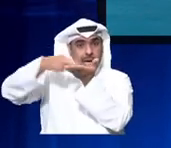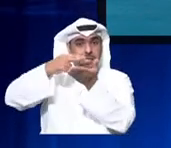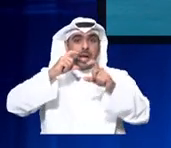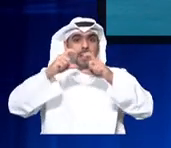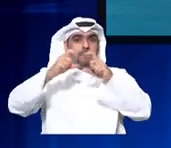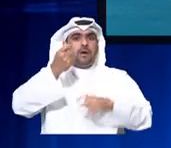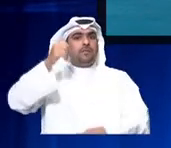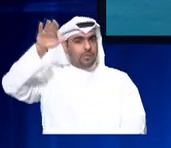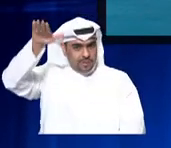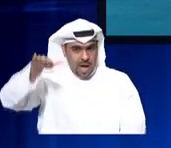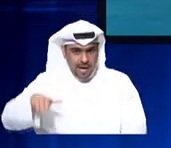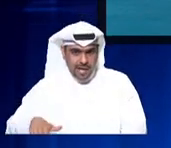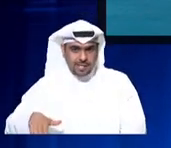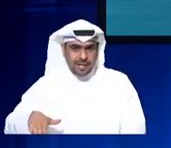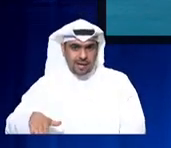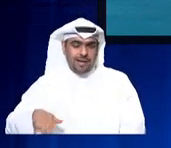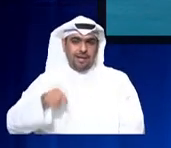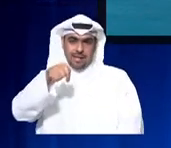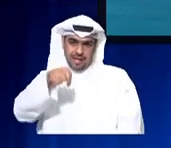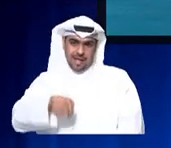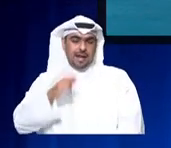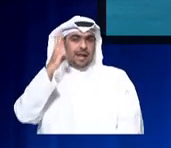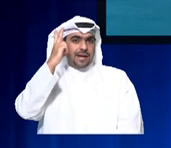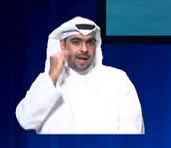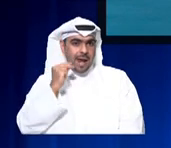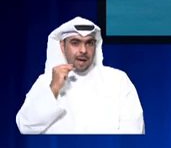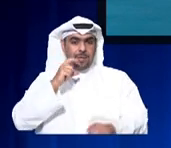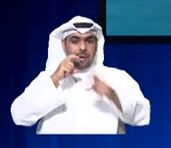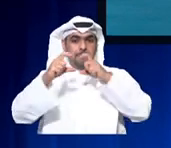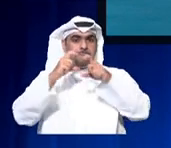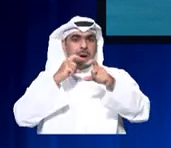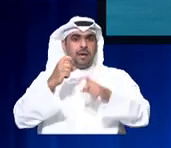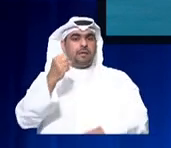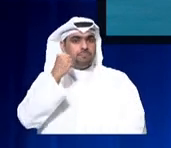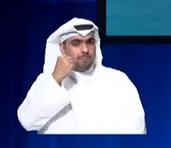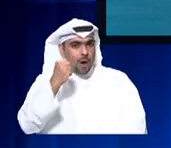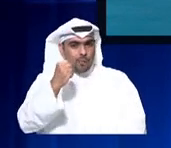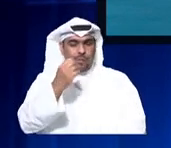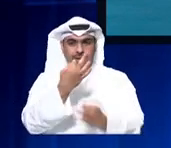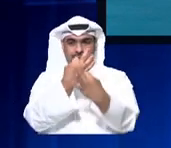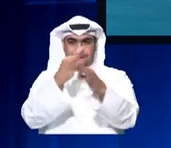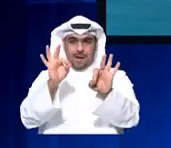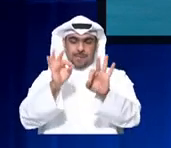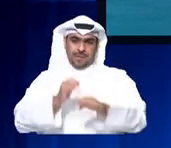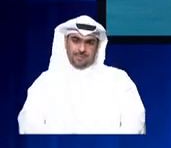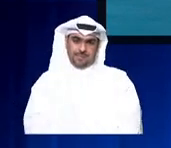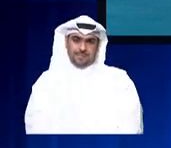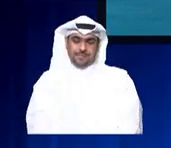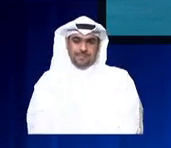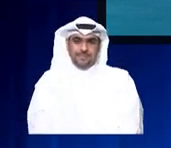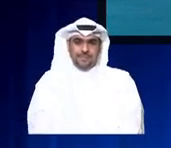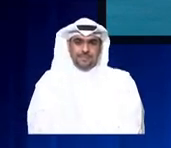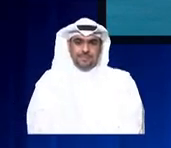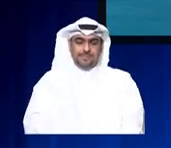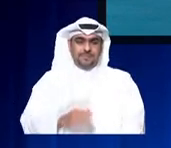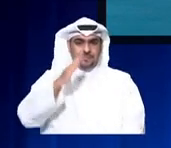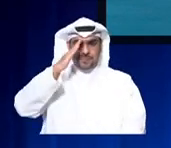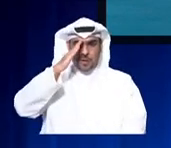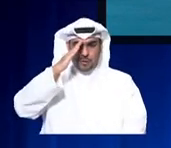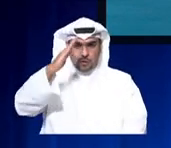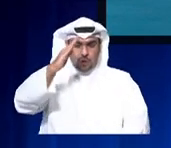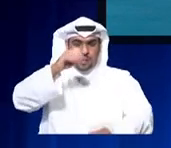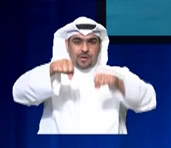للتميز بخدماتها المصرفية الإلكترونية والحفاظ على عملائها بجميع شرائحها. نعم. مدير إدارة